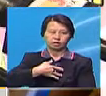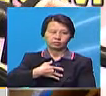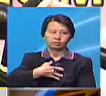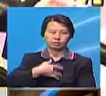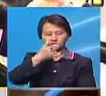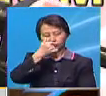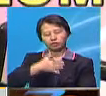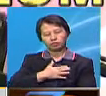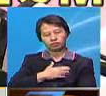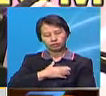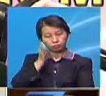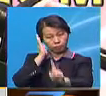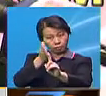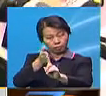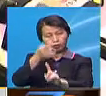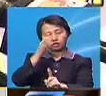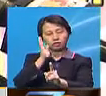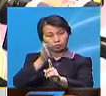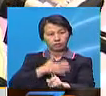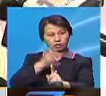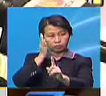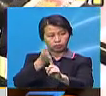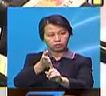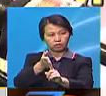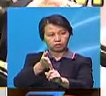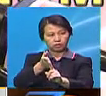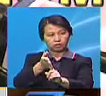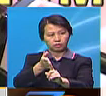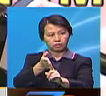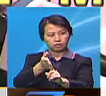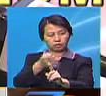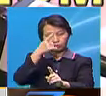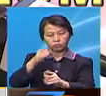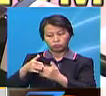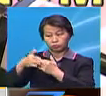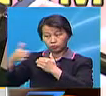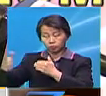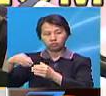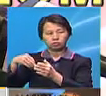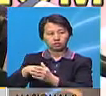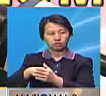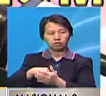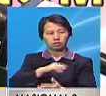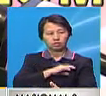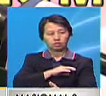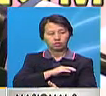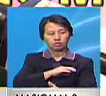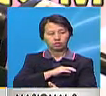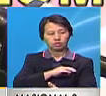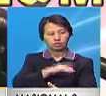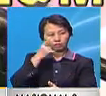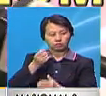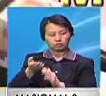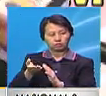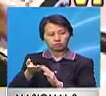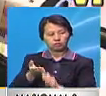sebab saya punya target untuk apa? Pergi lebih jauh lah dalam pasukan seperti untuk apa naik